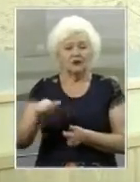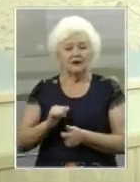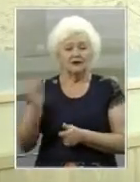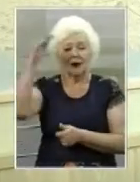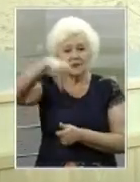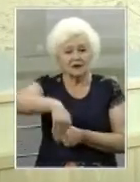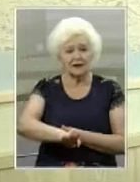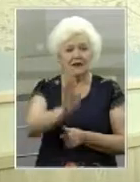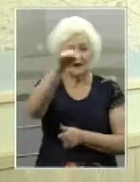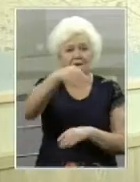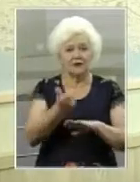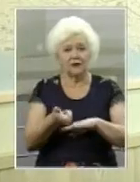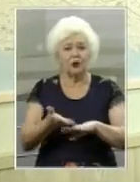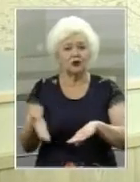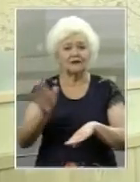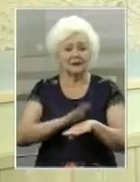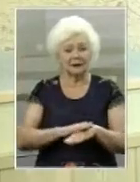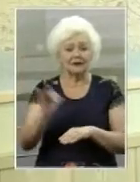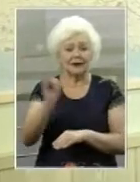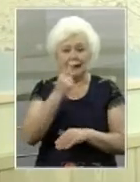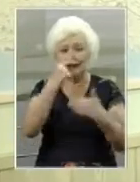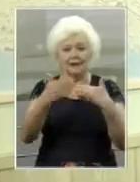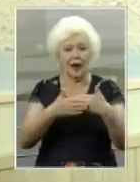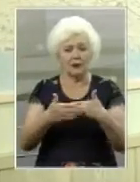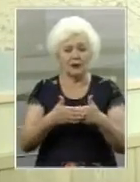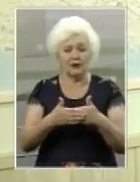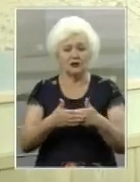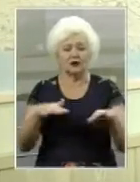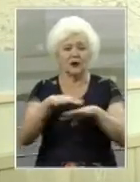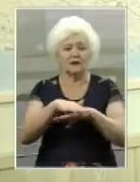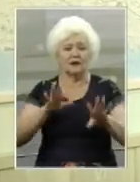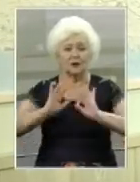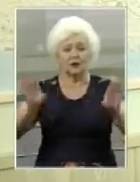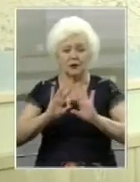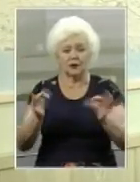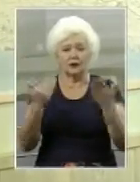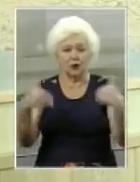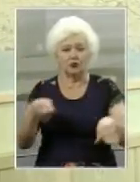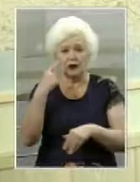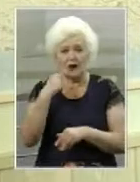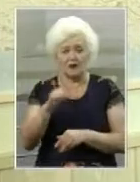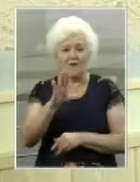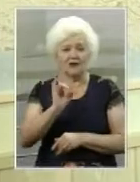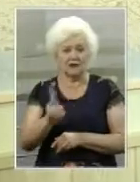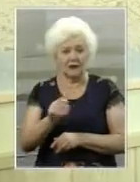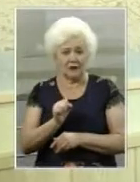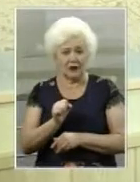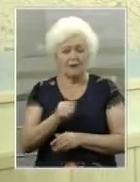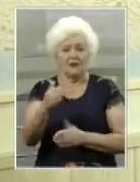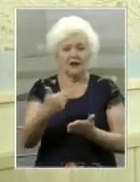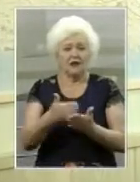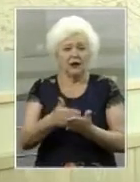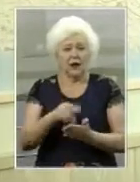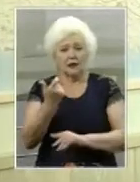рельєф досить складний, і найближчі цифрові передавачі, як я вже казав, от Васильівка. Він навіть, хоча